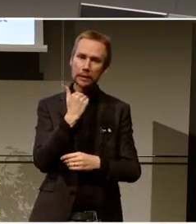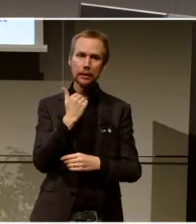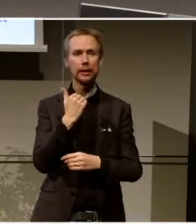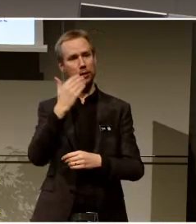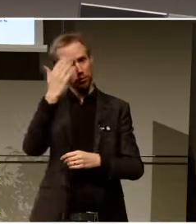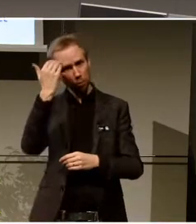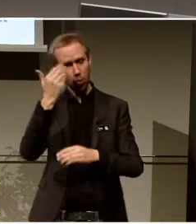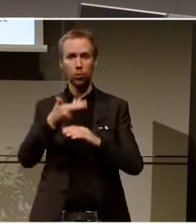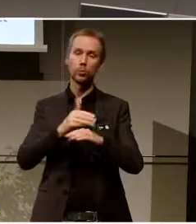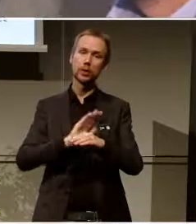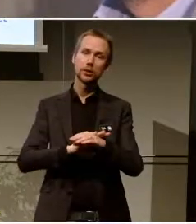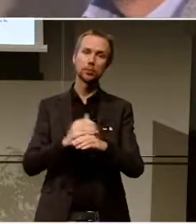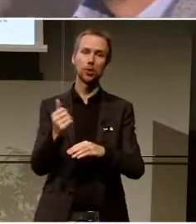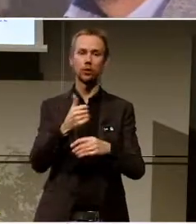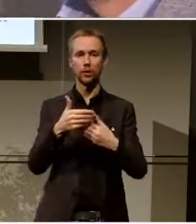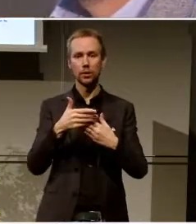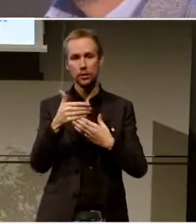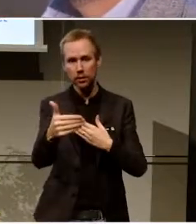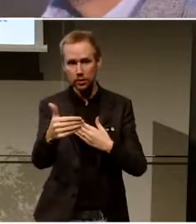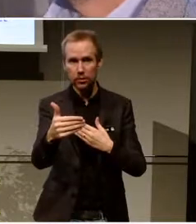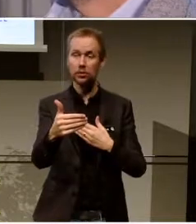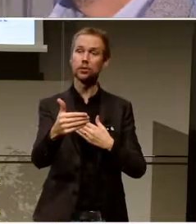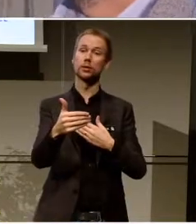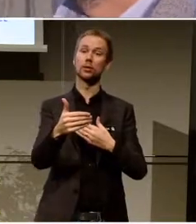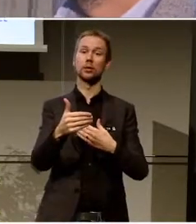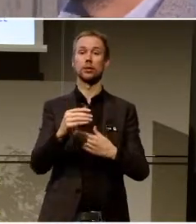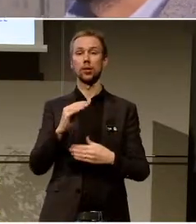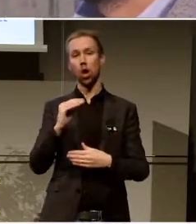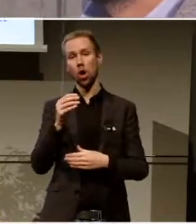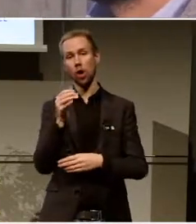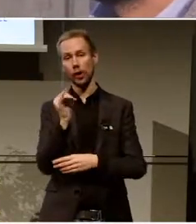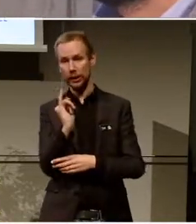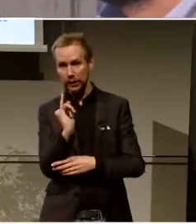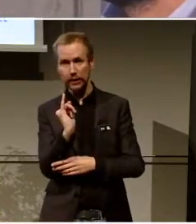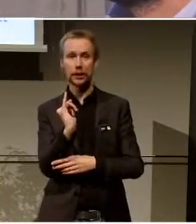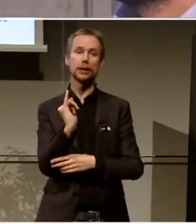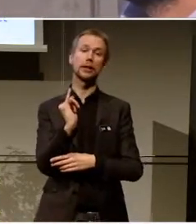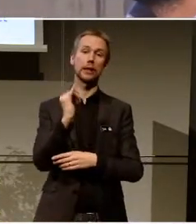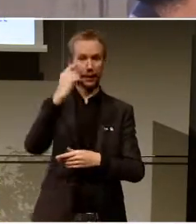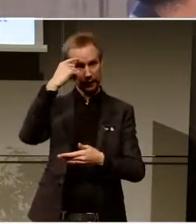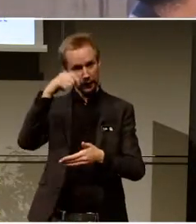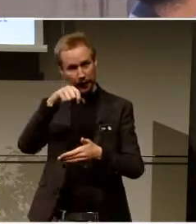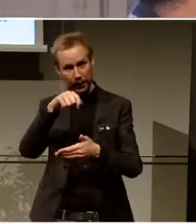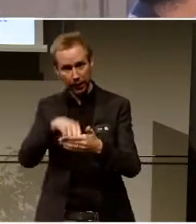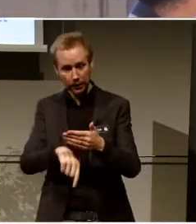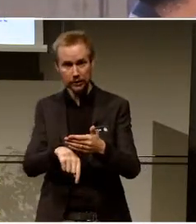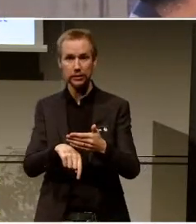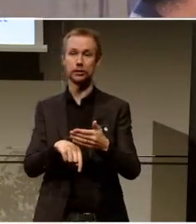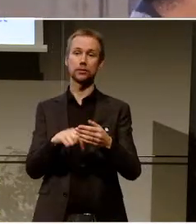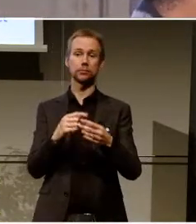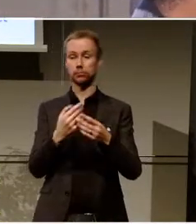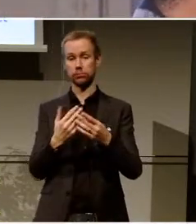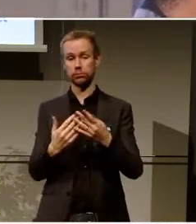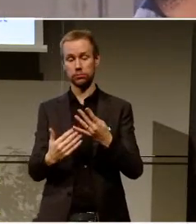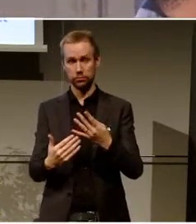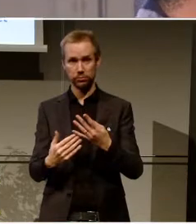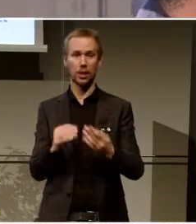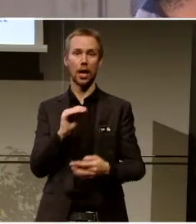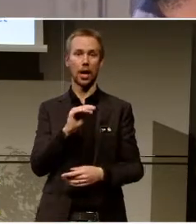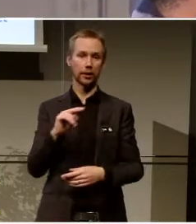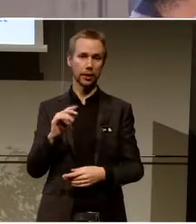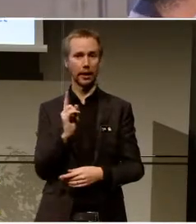Mm. Machine learning, artificiell intelligens. Ann Helenius